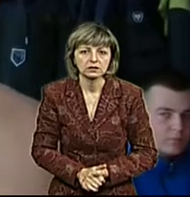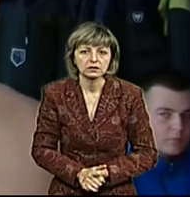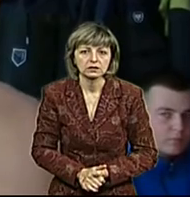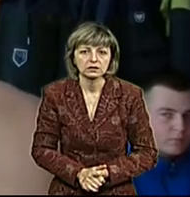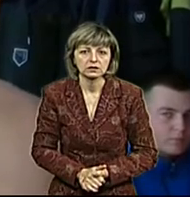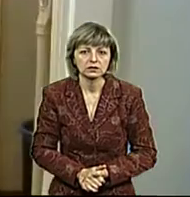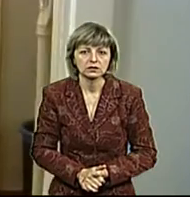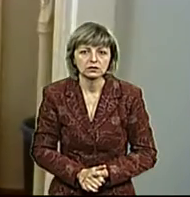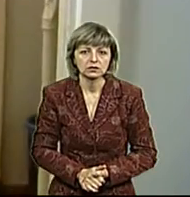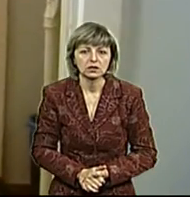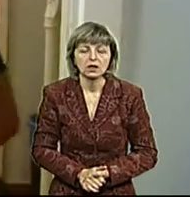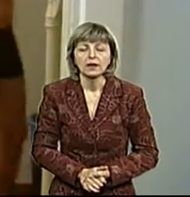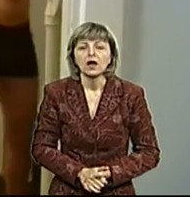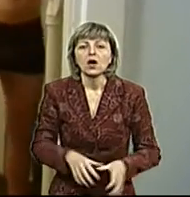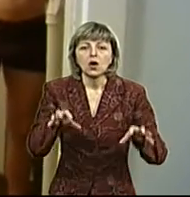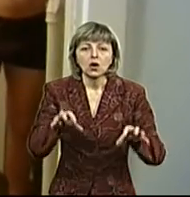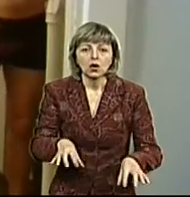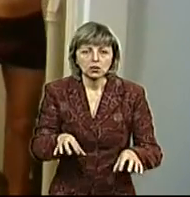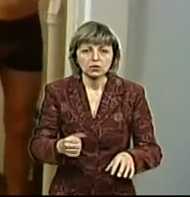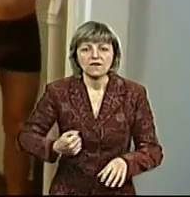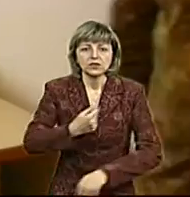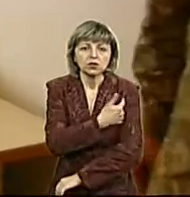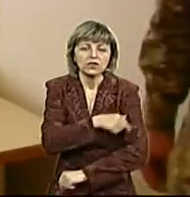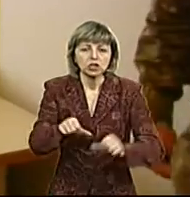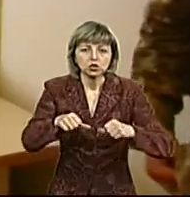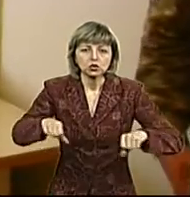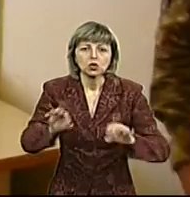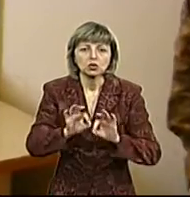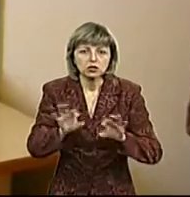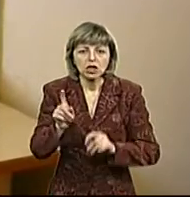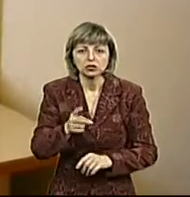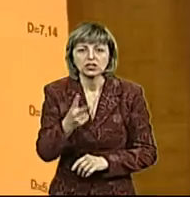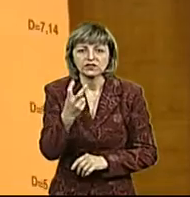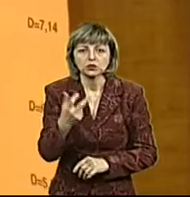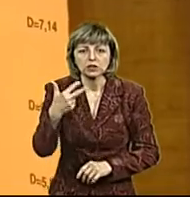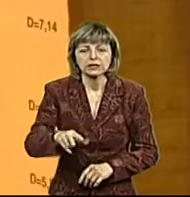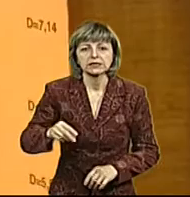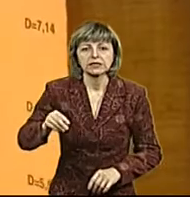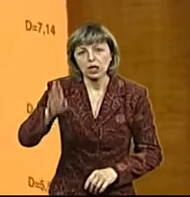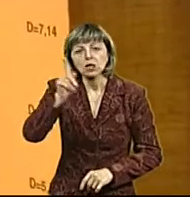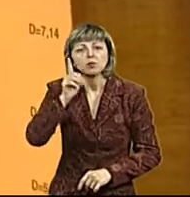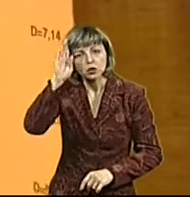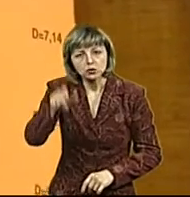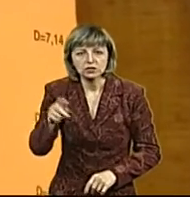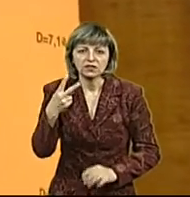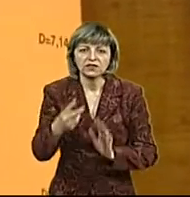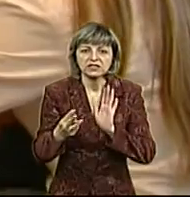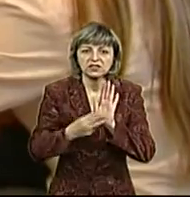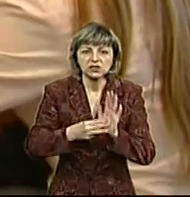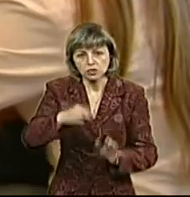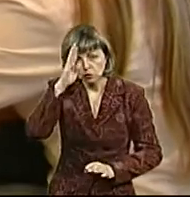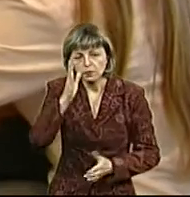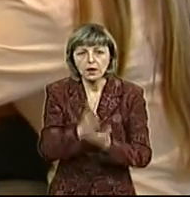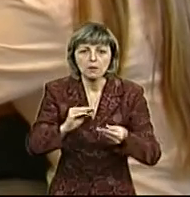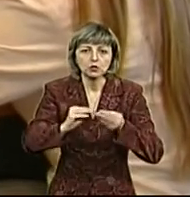в принципі, як на роботу. Голова військово-лікарської комісії Анатолій Рудь каже, що з 230 призовників, яких оглянули, 28 хлопців